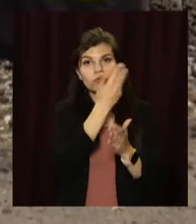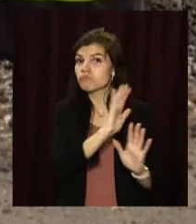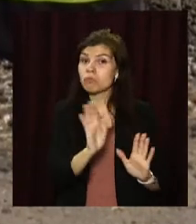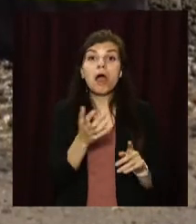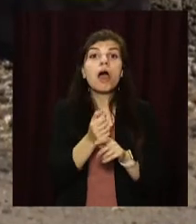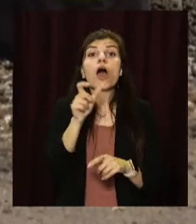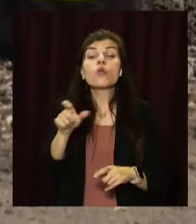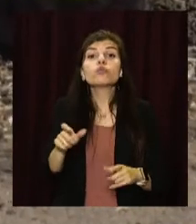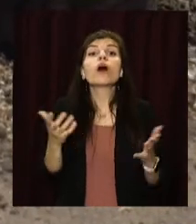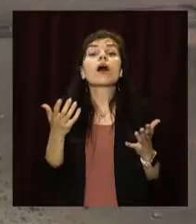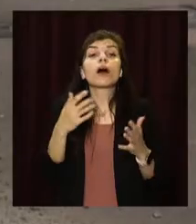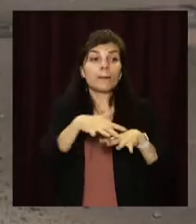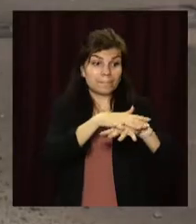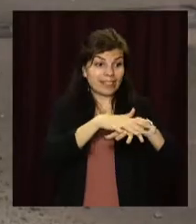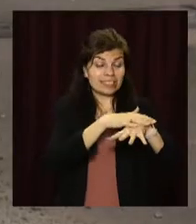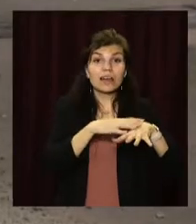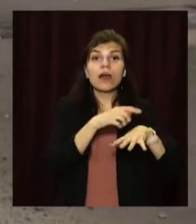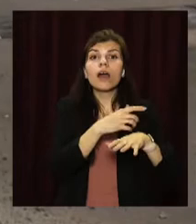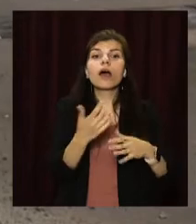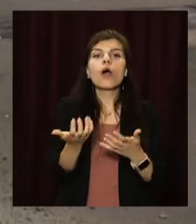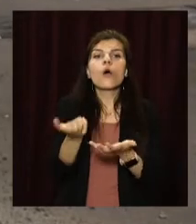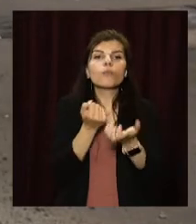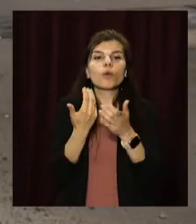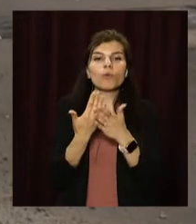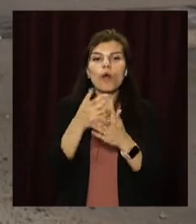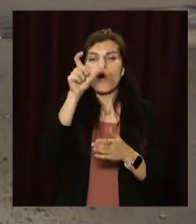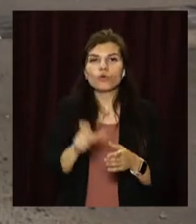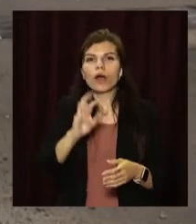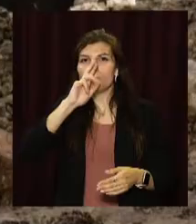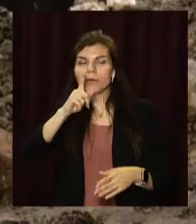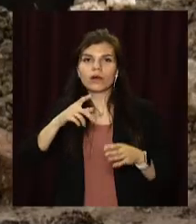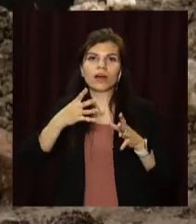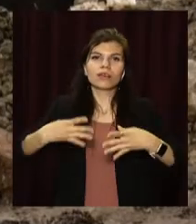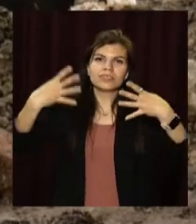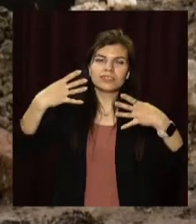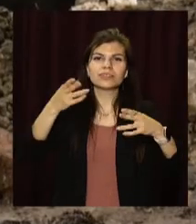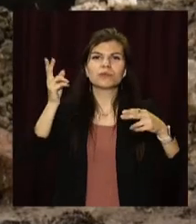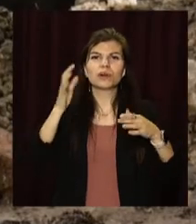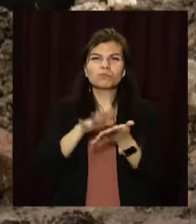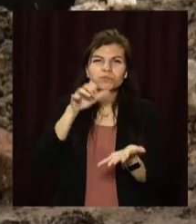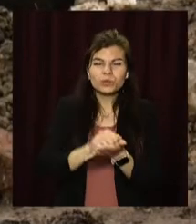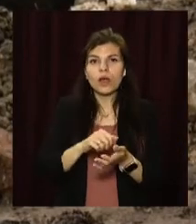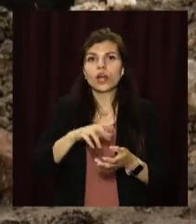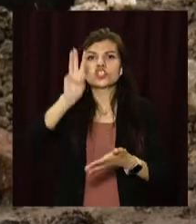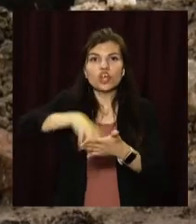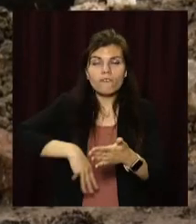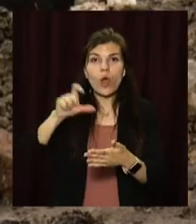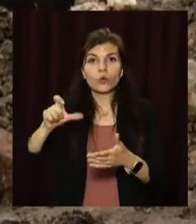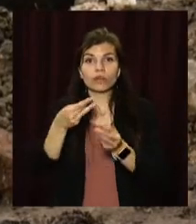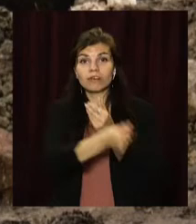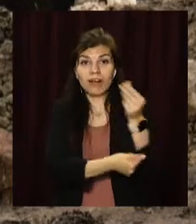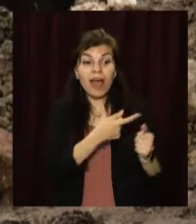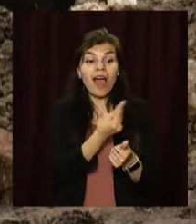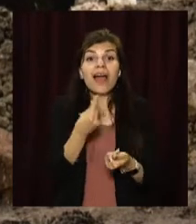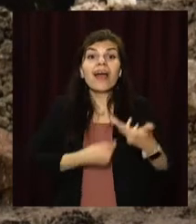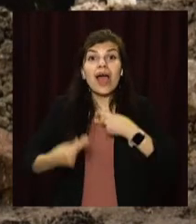які місто отримало за пошкоджені елементи благоустрою та кошти, що сплатили власники гаражів за оренду землі.